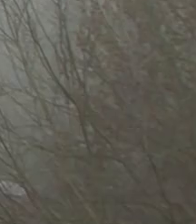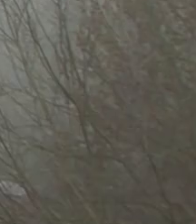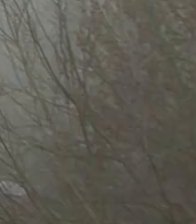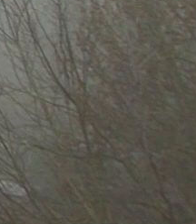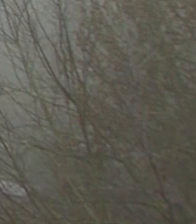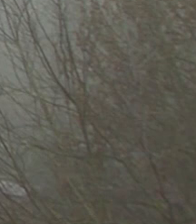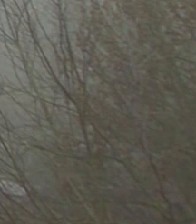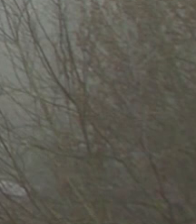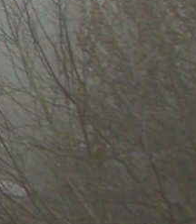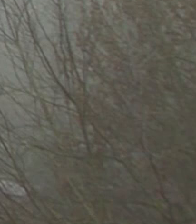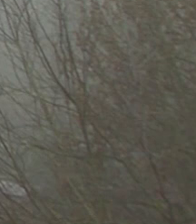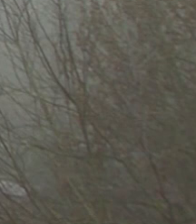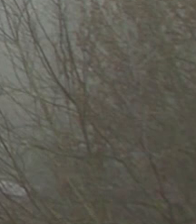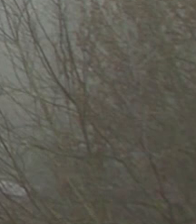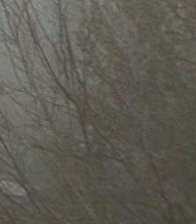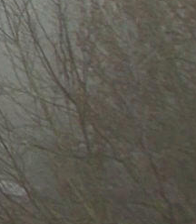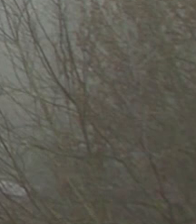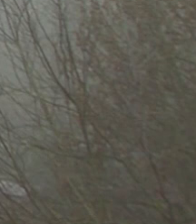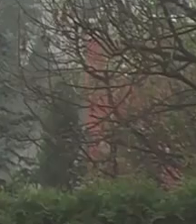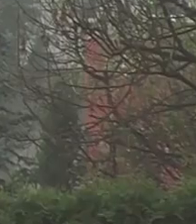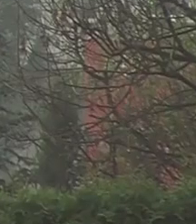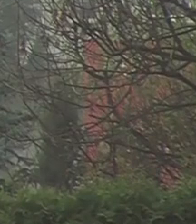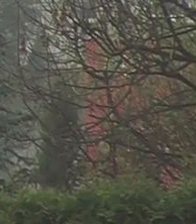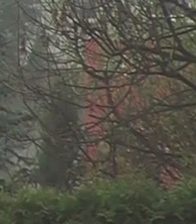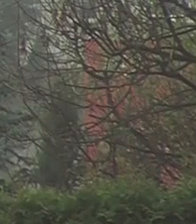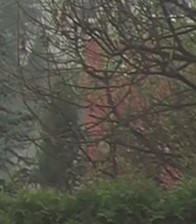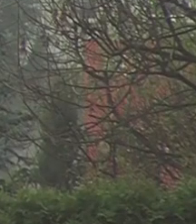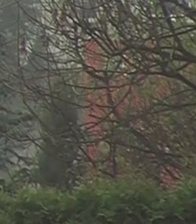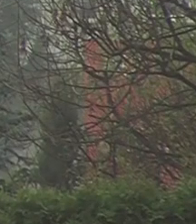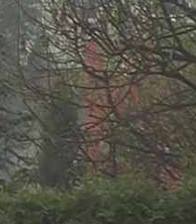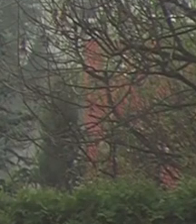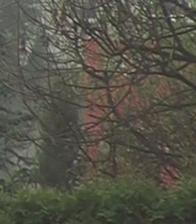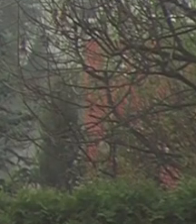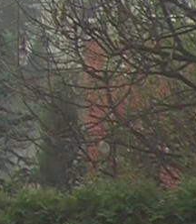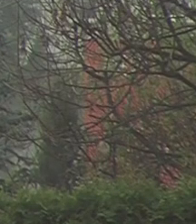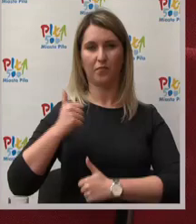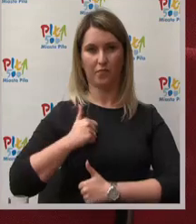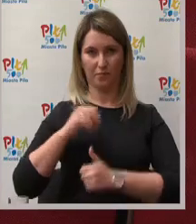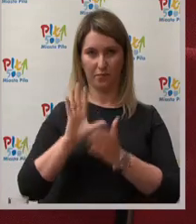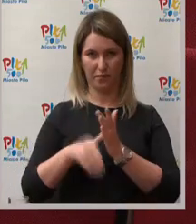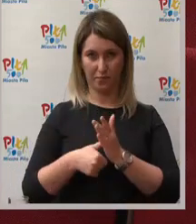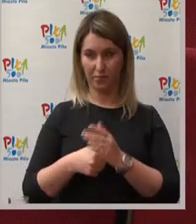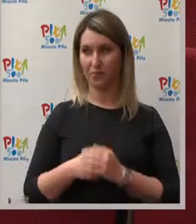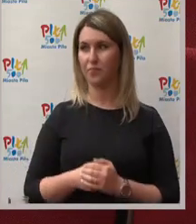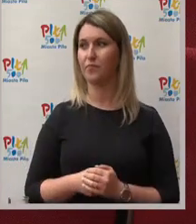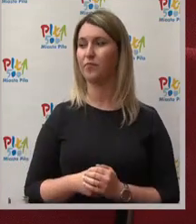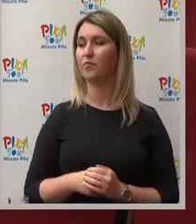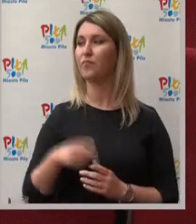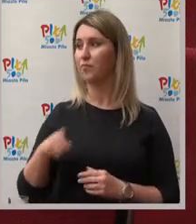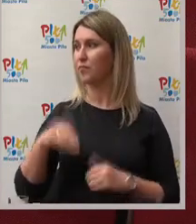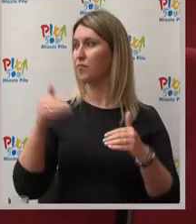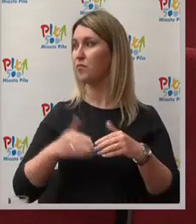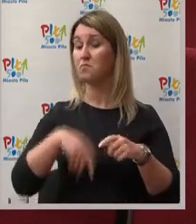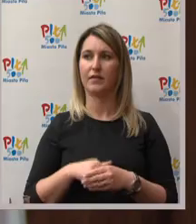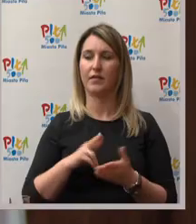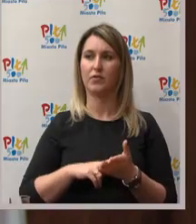dopłaty wystarczy więc dla kilkudziesięciu domów. Kto pierwszy, ten lepszy. Jeśli będzie więcej chętnych, zostanie także utworzona lista rezerwowa. Kolejny